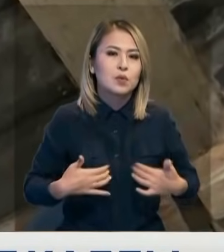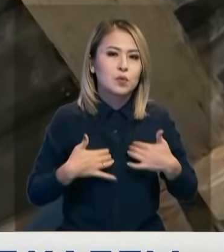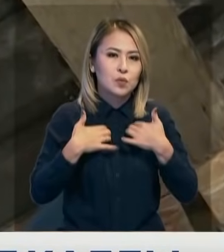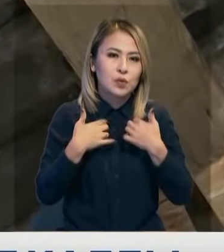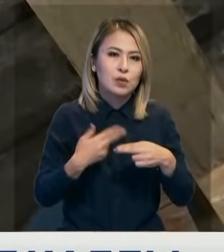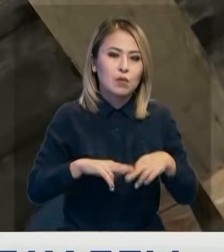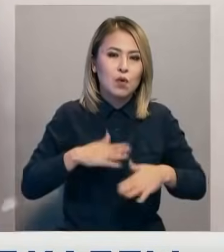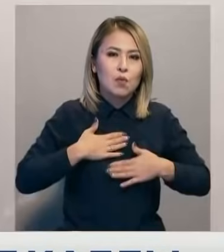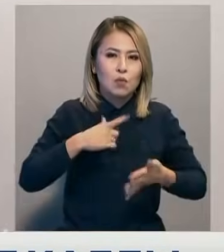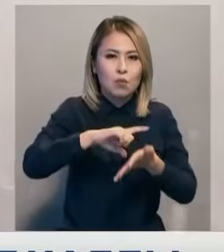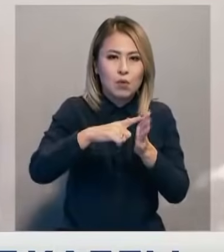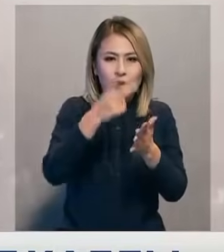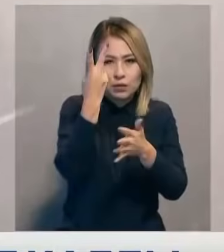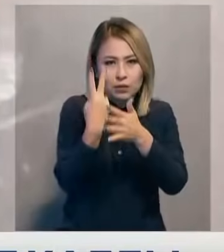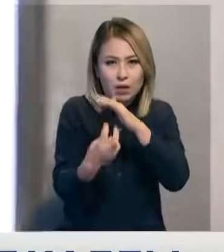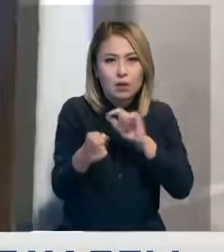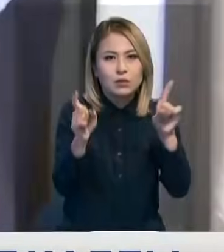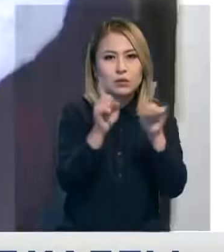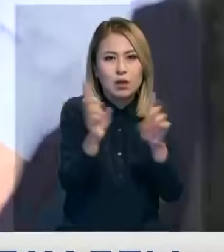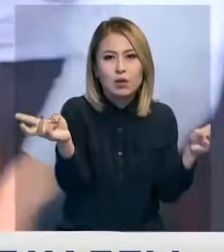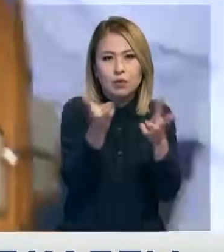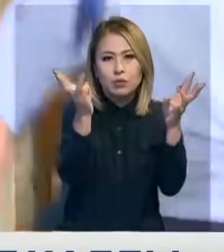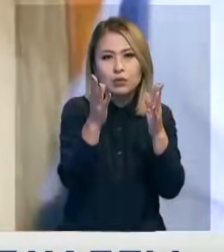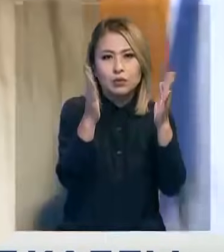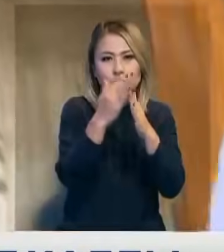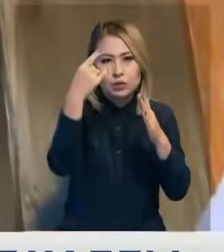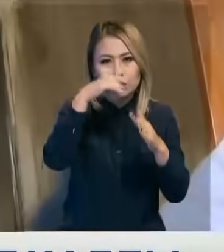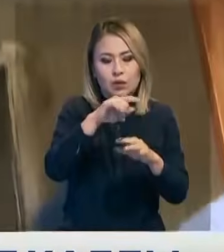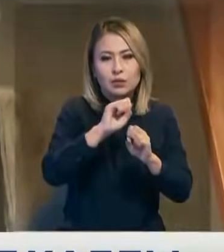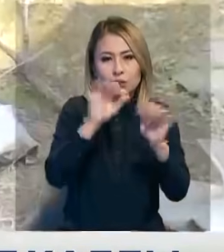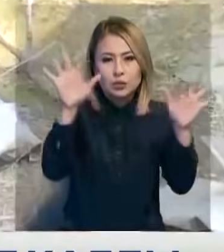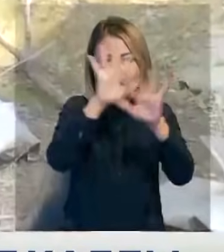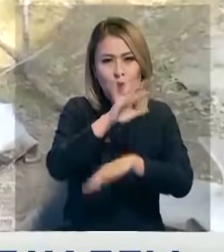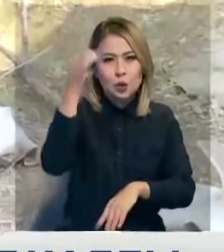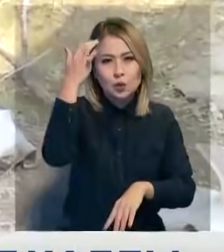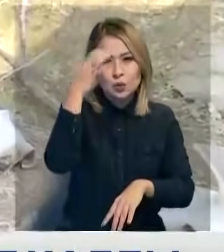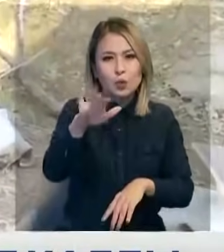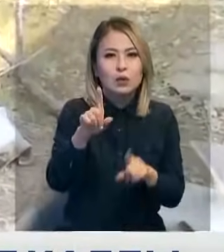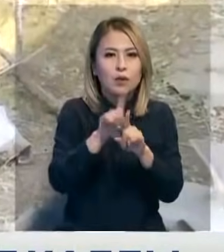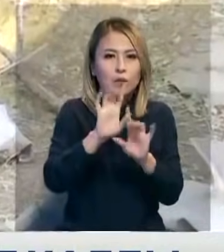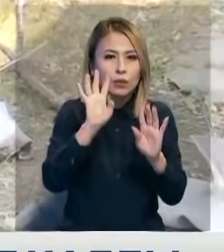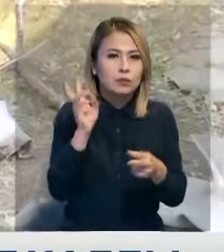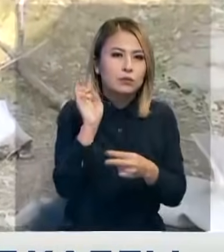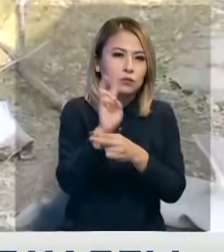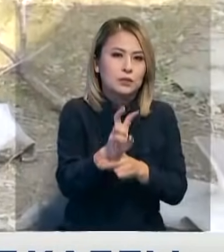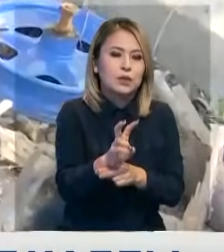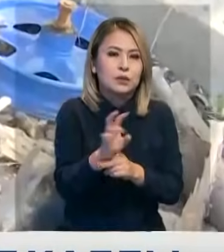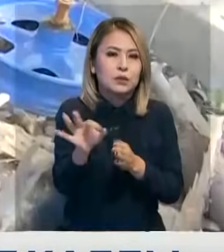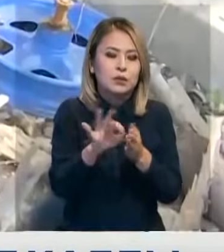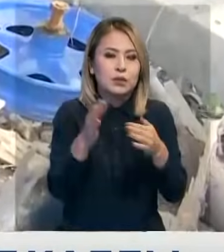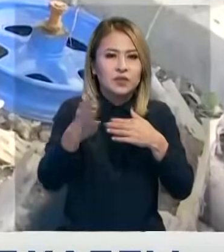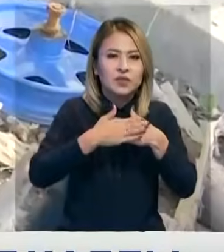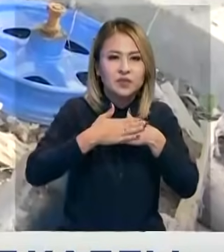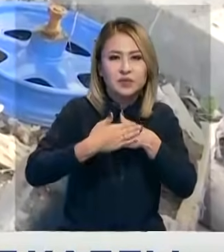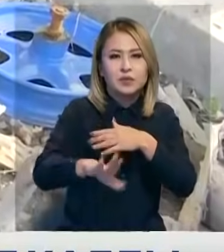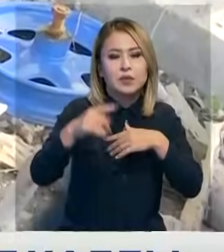қалған ол жуынатын бөлмеге барып тығылған. Алаулап жанған өрттен үйдің үшін түтін басқан. Сол кезде оқиға орнына келген тәртіп сақшысы есікті